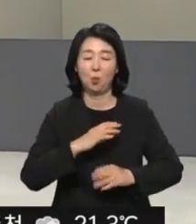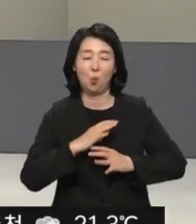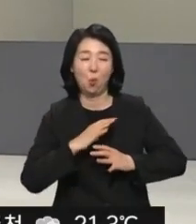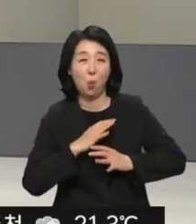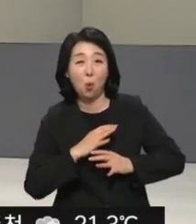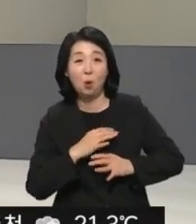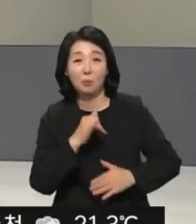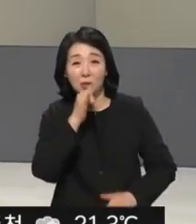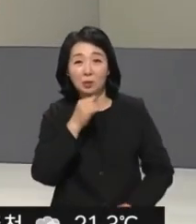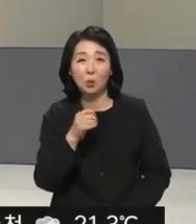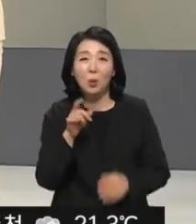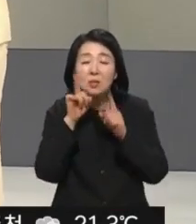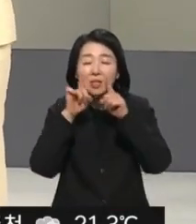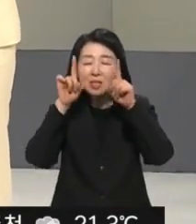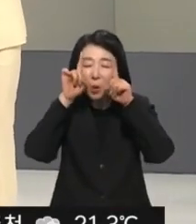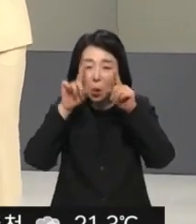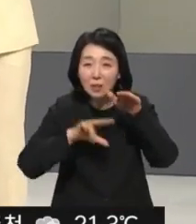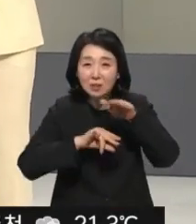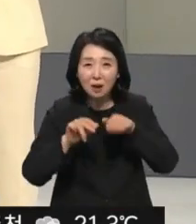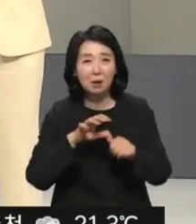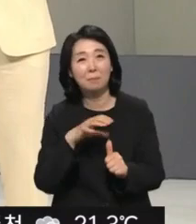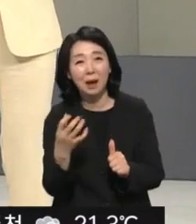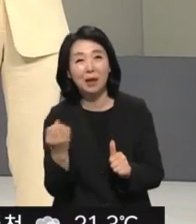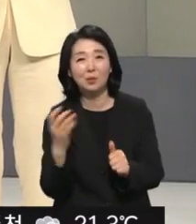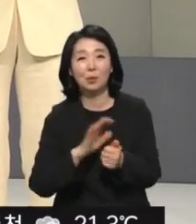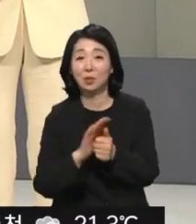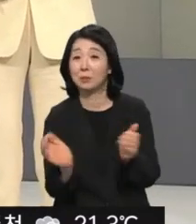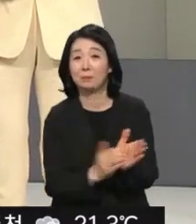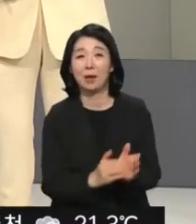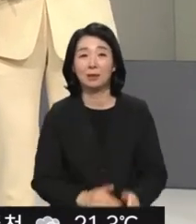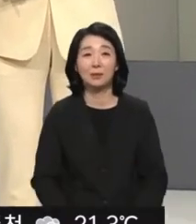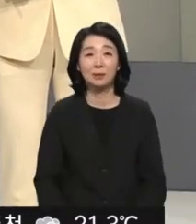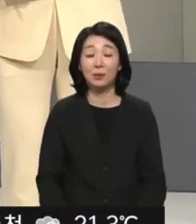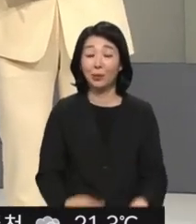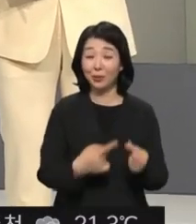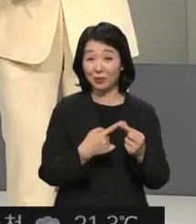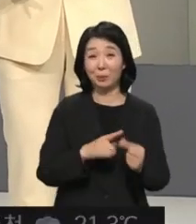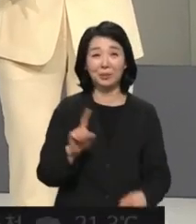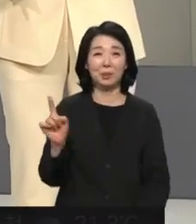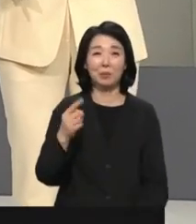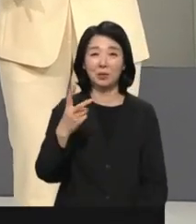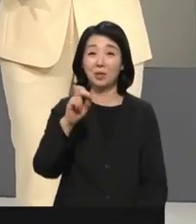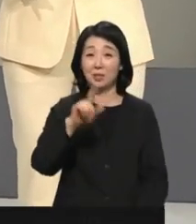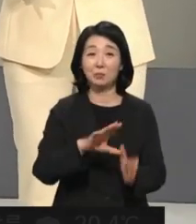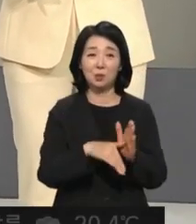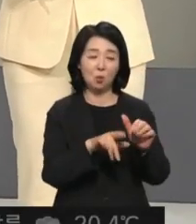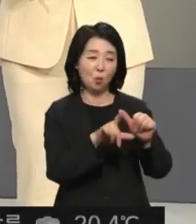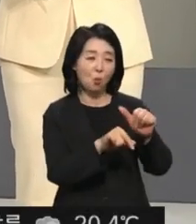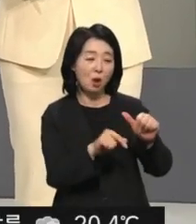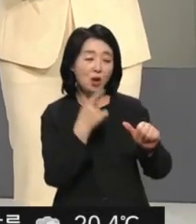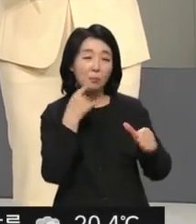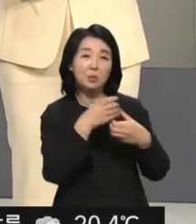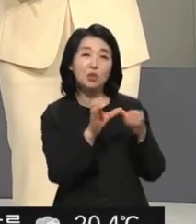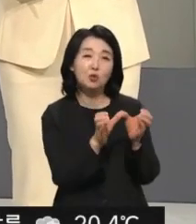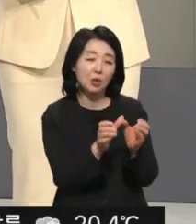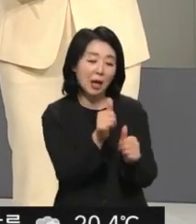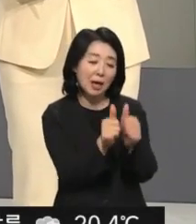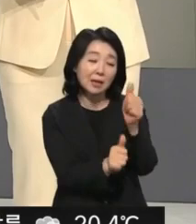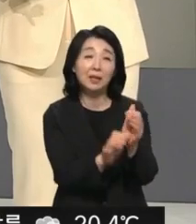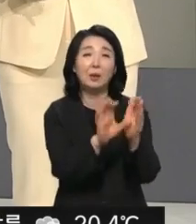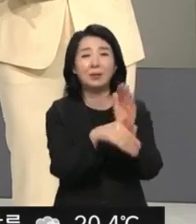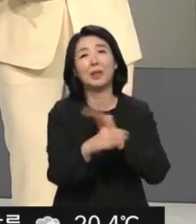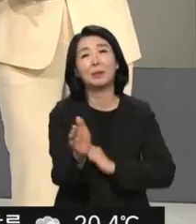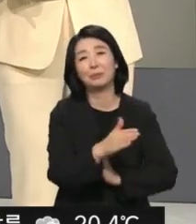지옥철 벗어나나, 서비스 종료로 가져왔습니다. 오늘의 첫 번째 픽은 2021년 5월 민주당